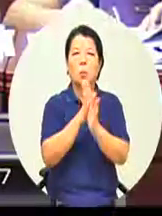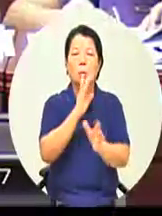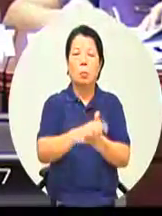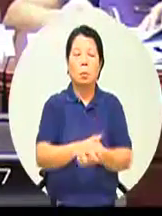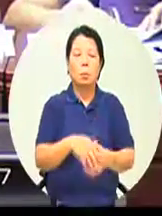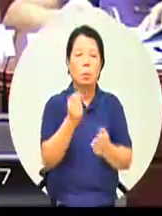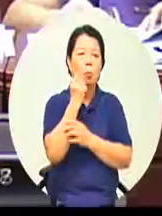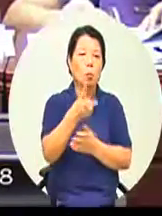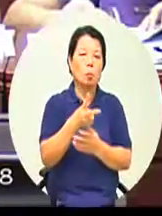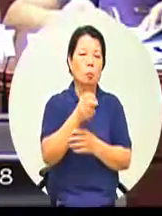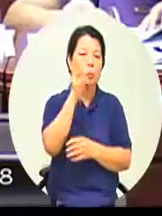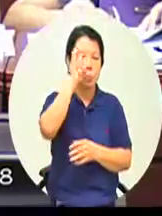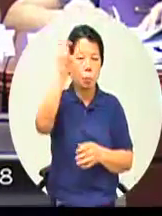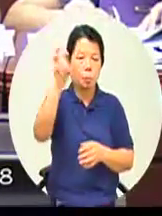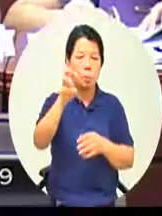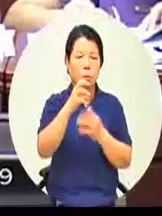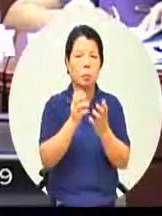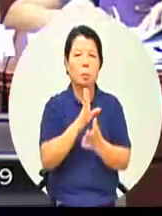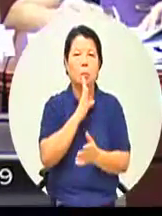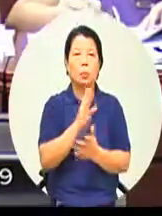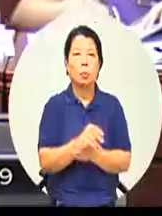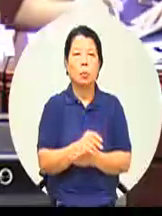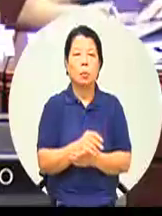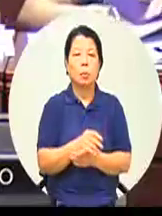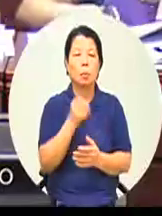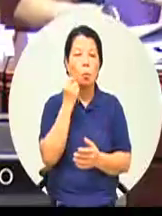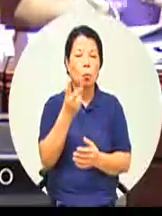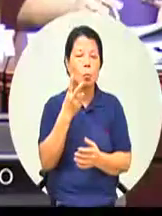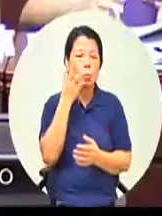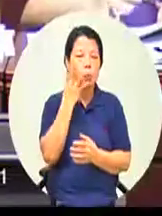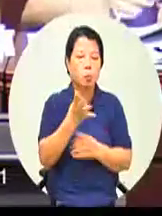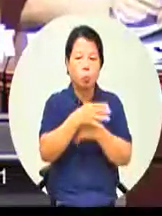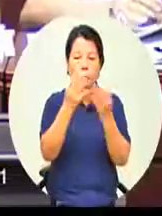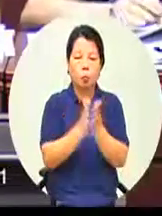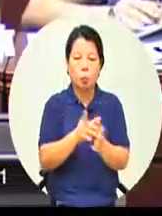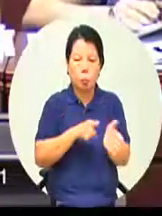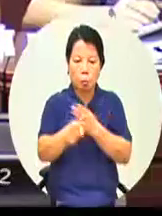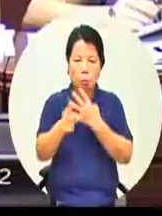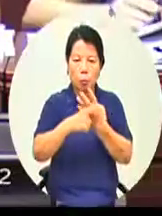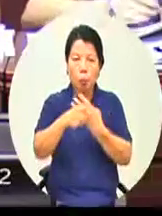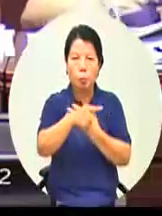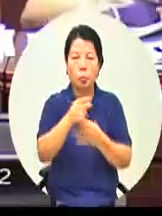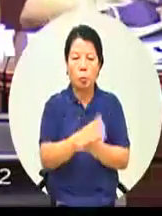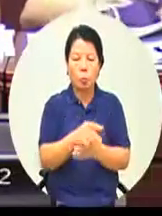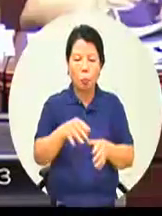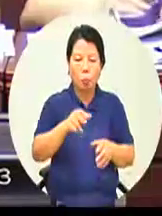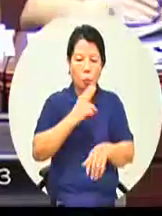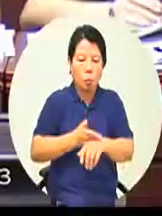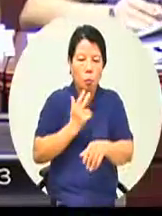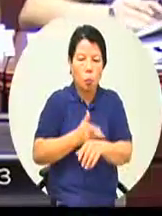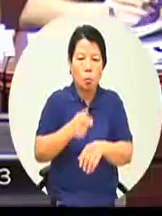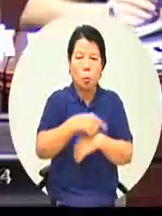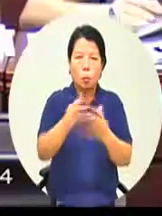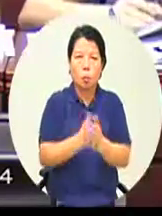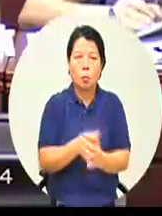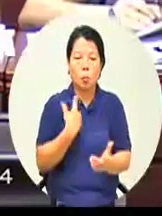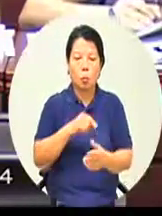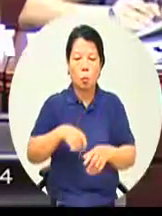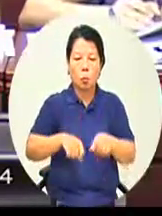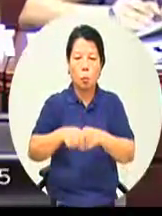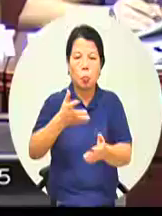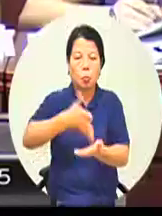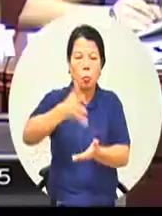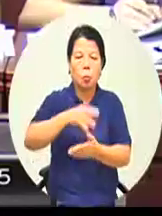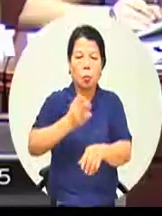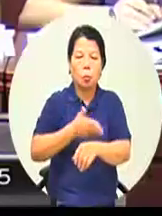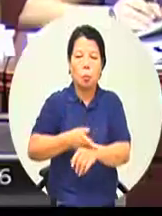2个月或者最多到4、5个月把它整个都完成所以都会有专业的这个 技师工，像是建筑技师工